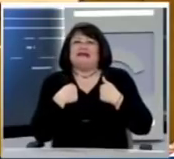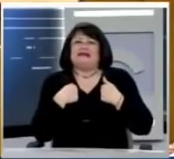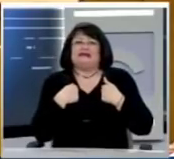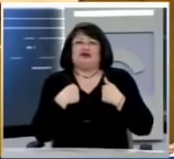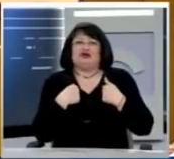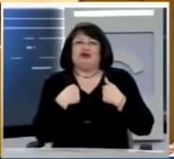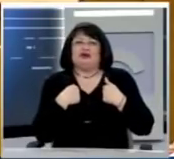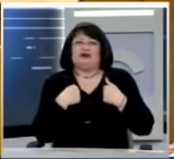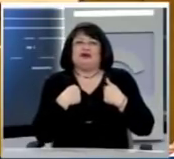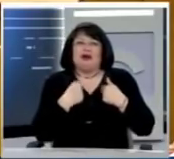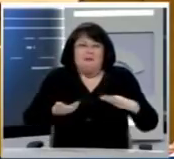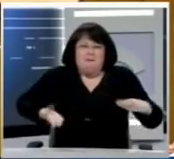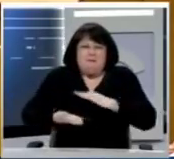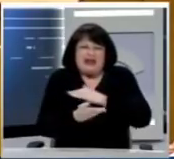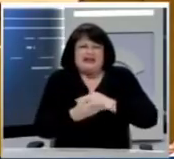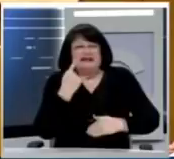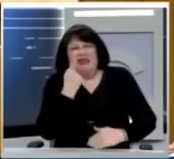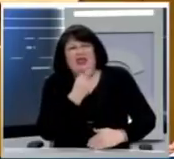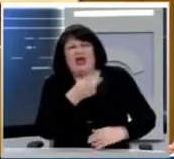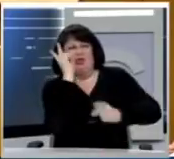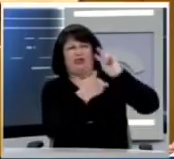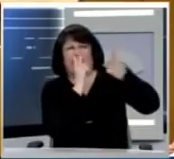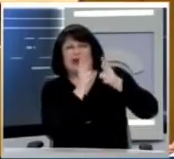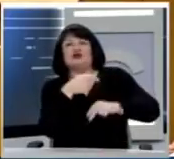τρομοκρατήσετε με μηνύσεις, όχι απλά καταγγελίες,